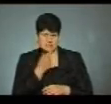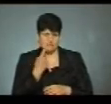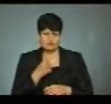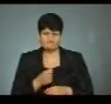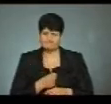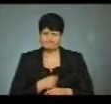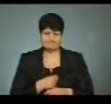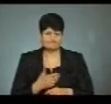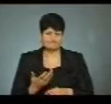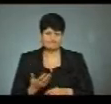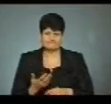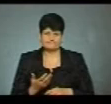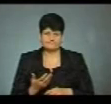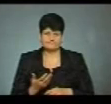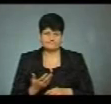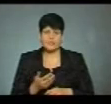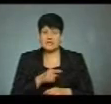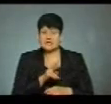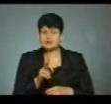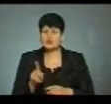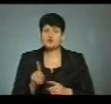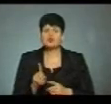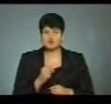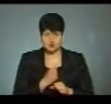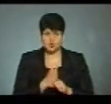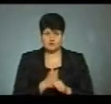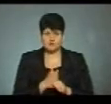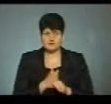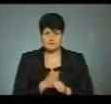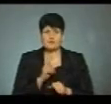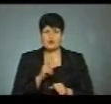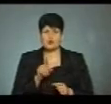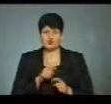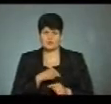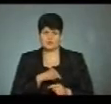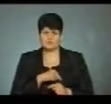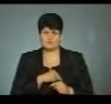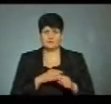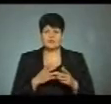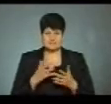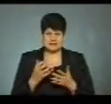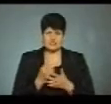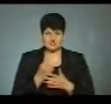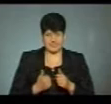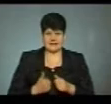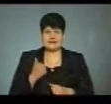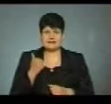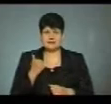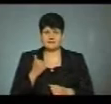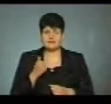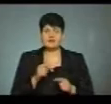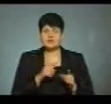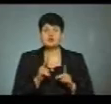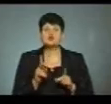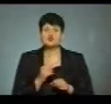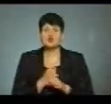таких людей. Ті, хто щось робили і в когось щось перемкнулось, знайшли все ж таки гідність. Ті щось